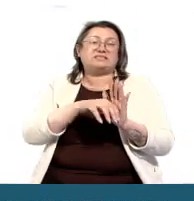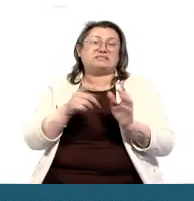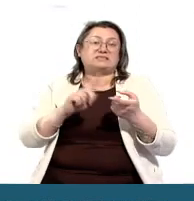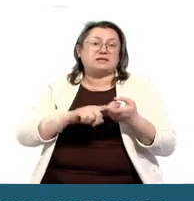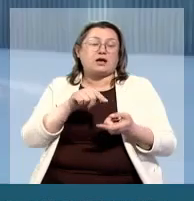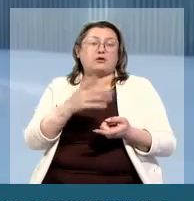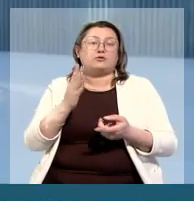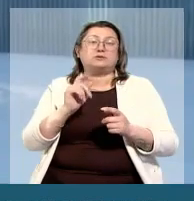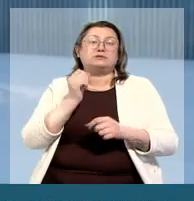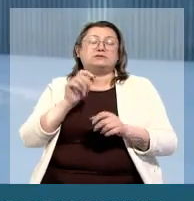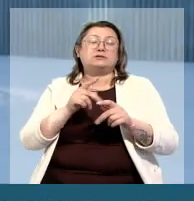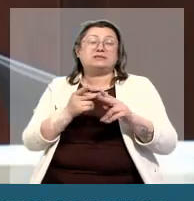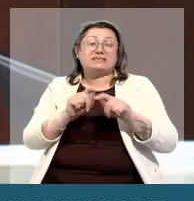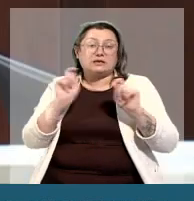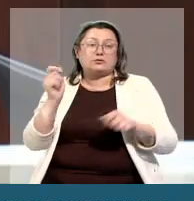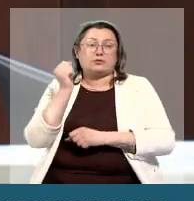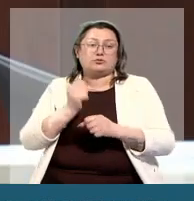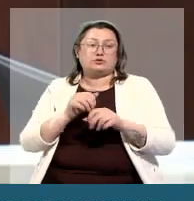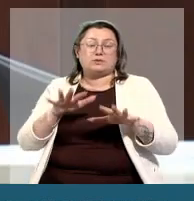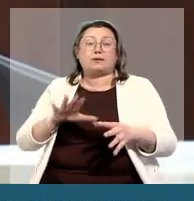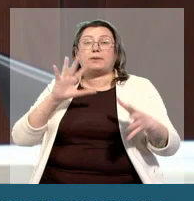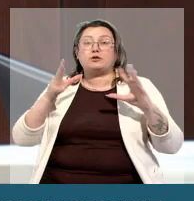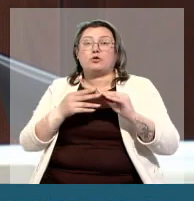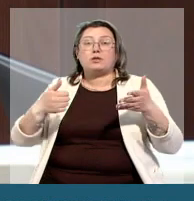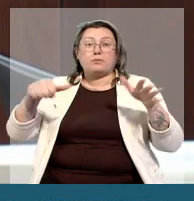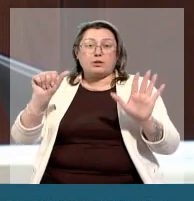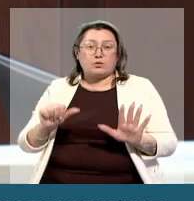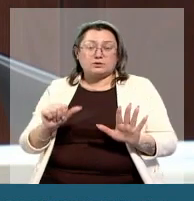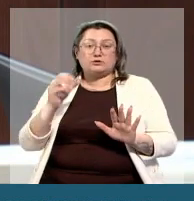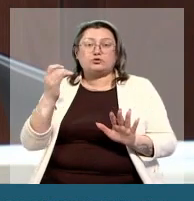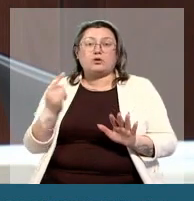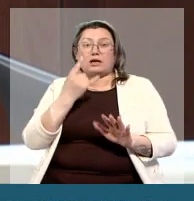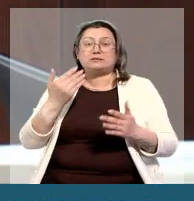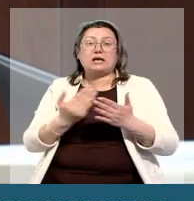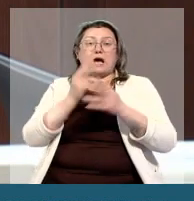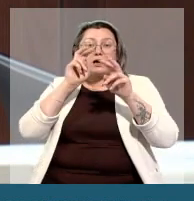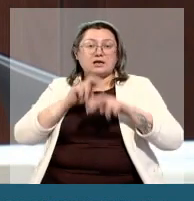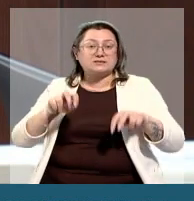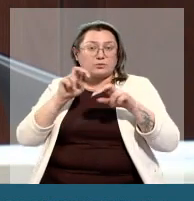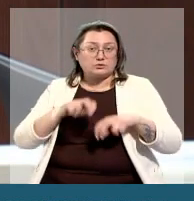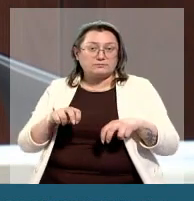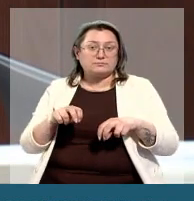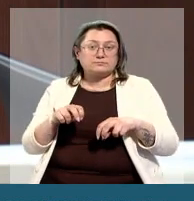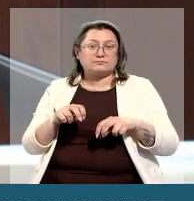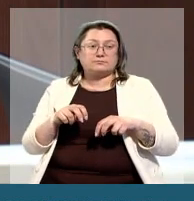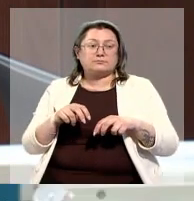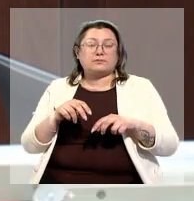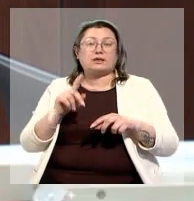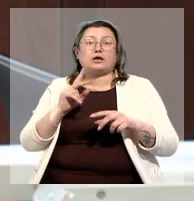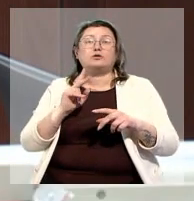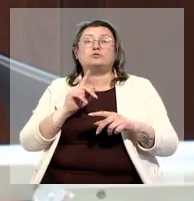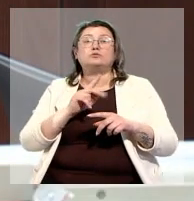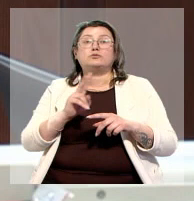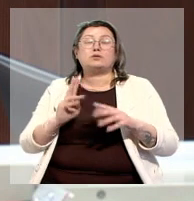инвестиций, которые создают рабочие места. По итогам полугодия еще раз рассмотрим, так, не